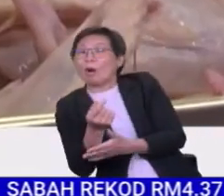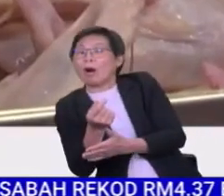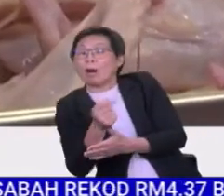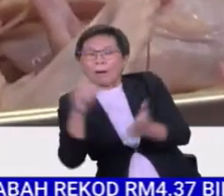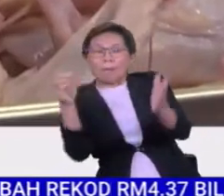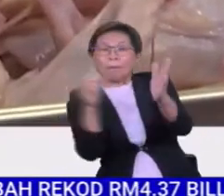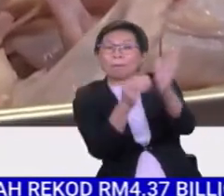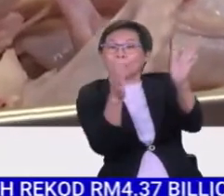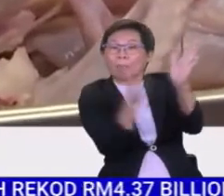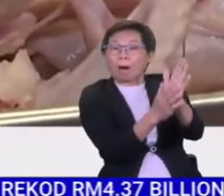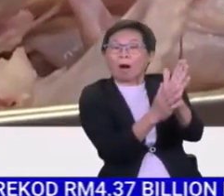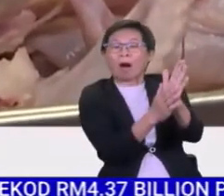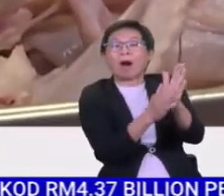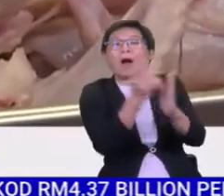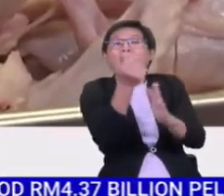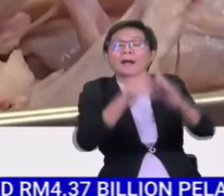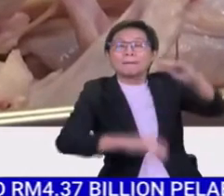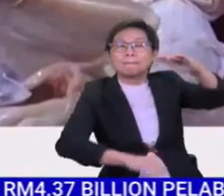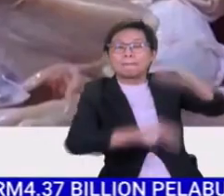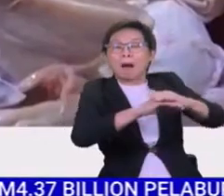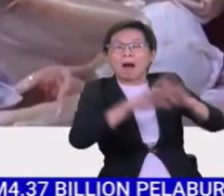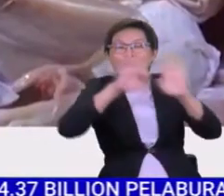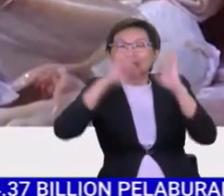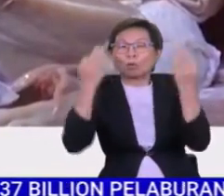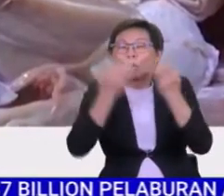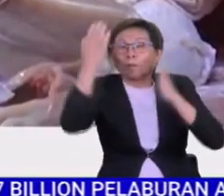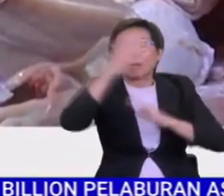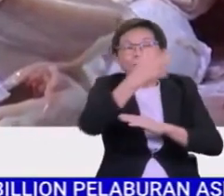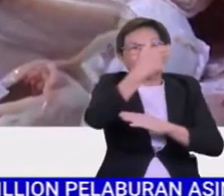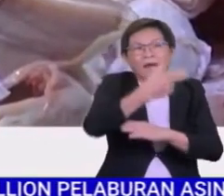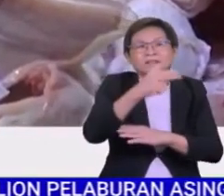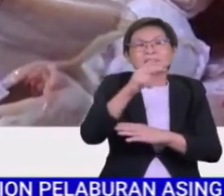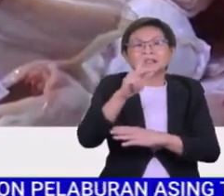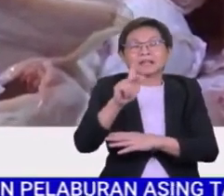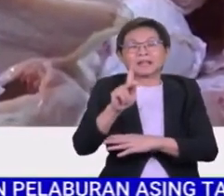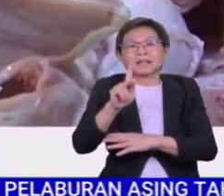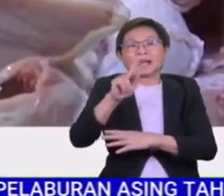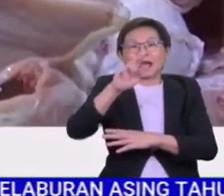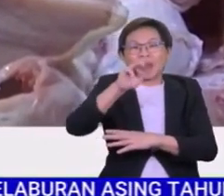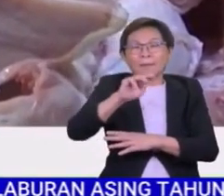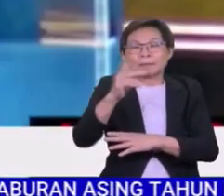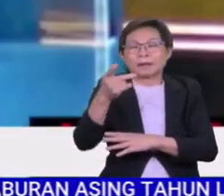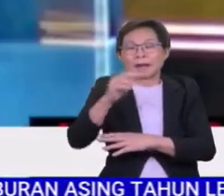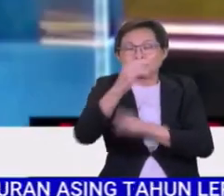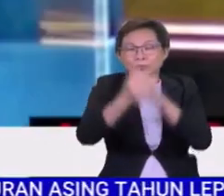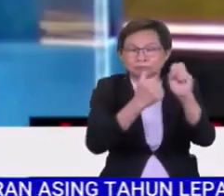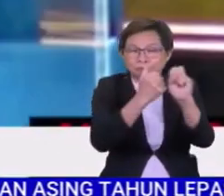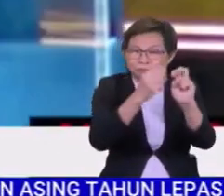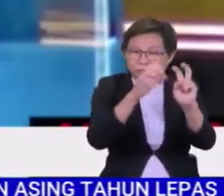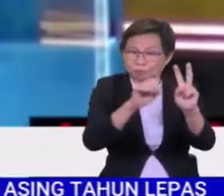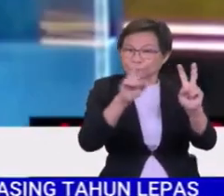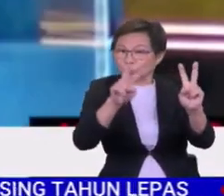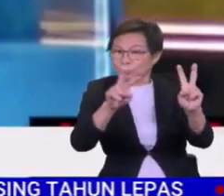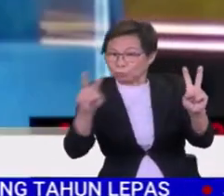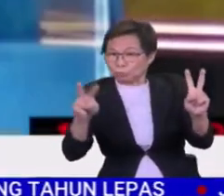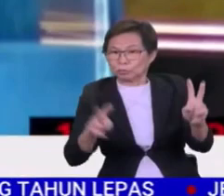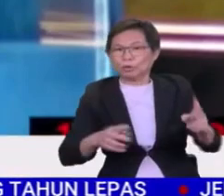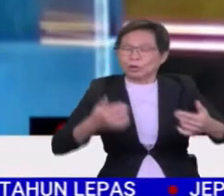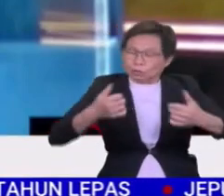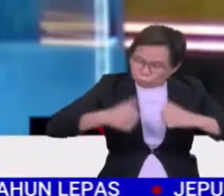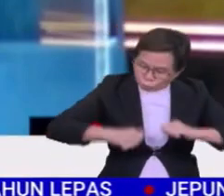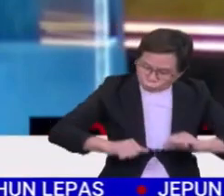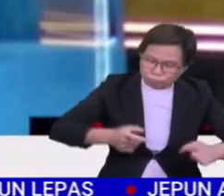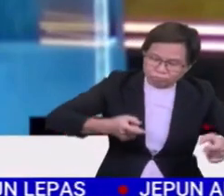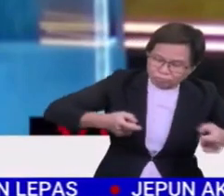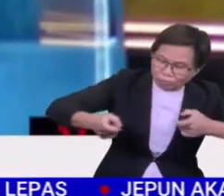mewartakan skim harga maksimum keluarga Malaysia shmkm 2022 bagi terus mengawal